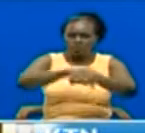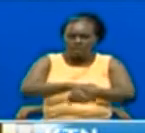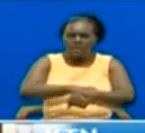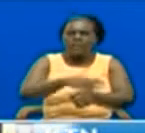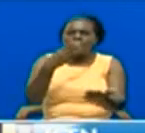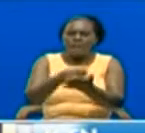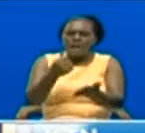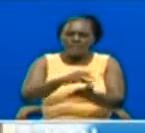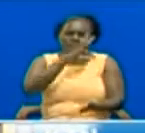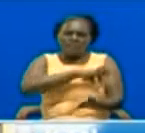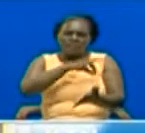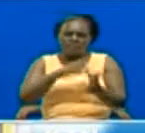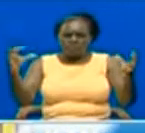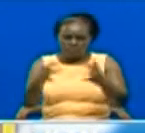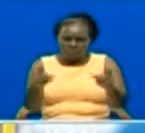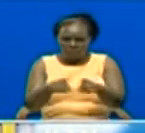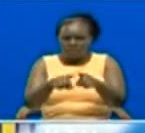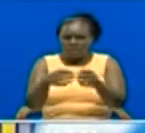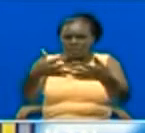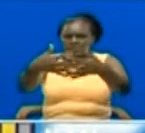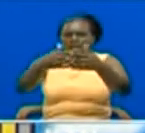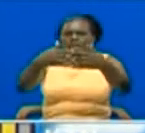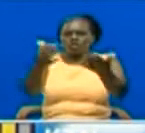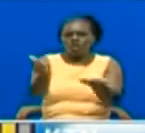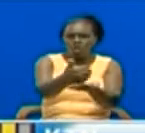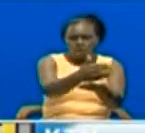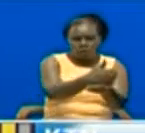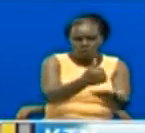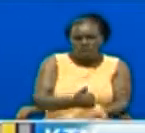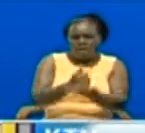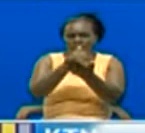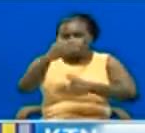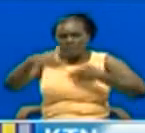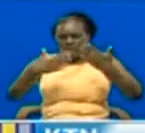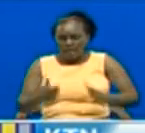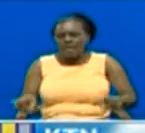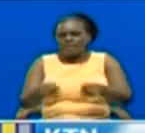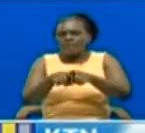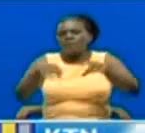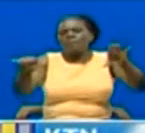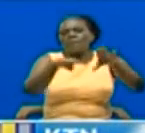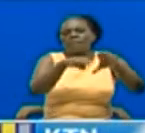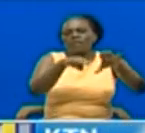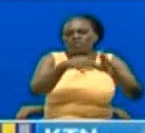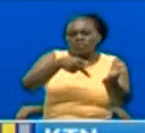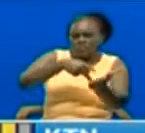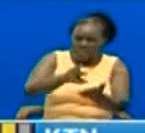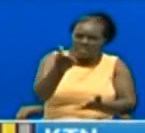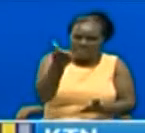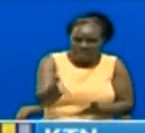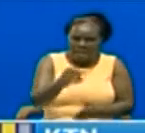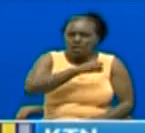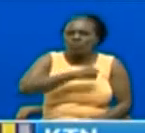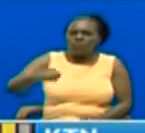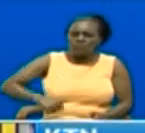club. Kuna gate collection ambayo inafaa ikuwe inasaidia wachezaji. Kuna membership fee we pay. Kuna super